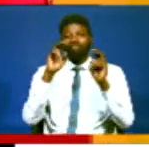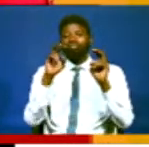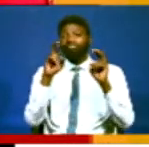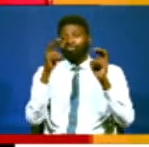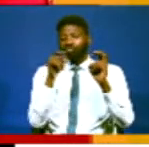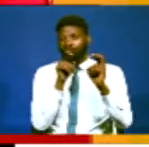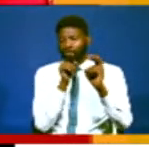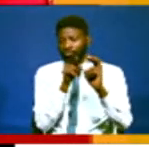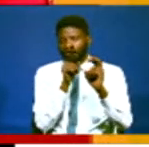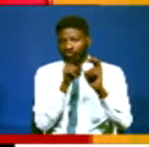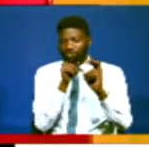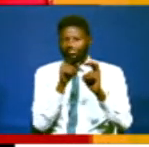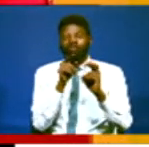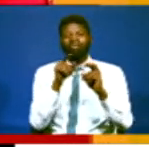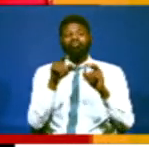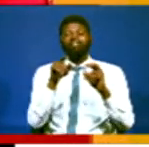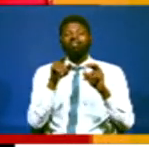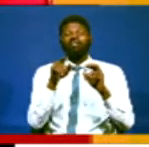swala